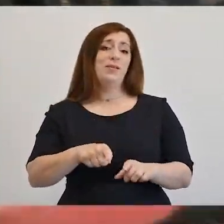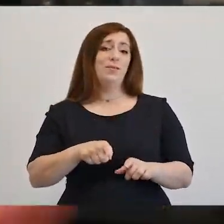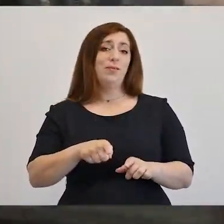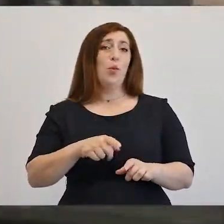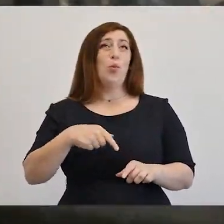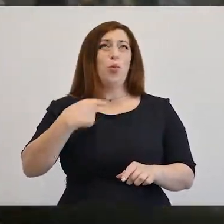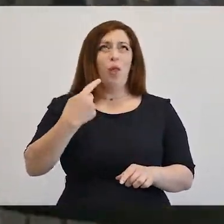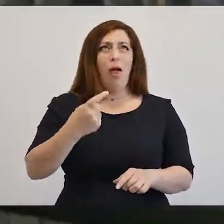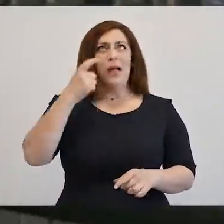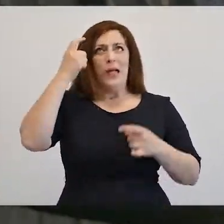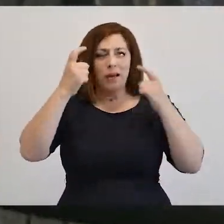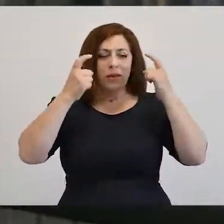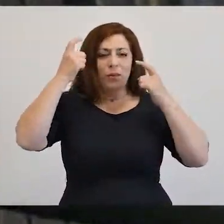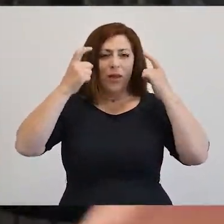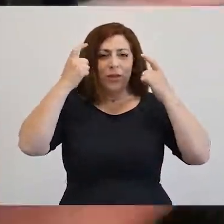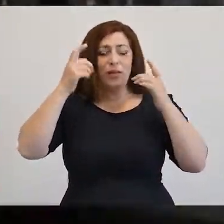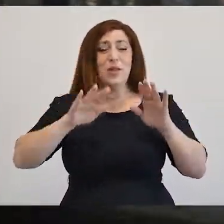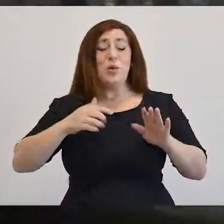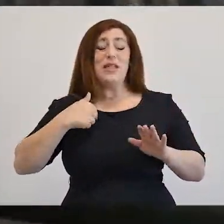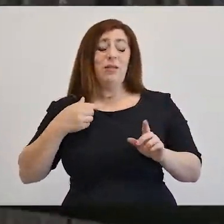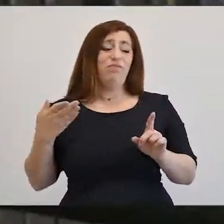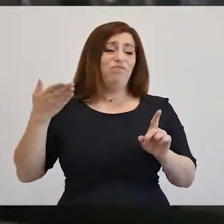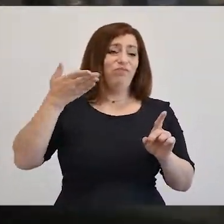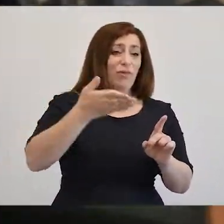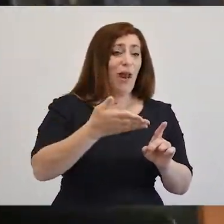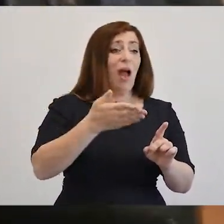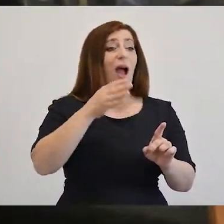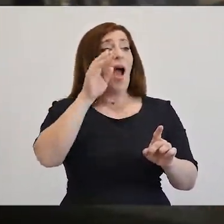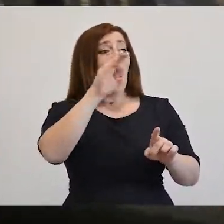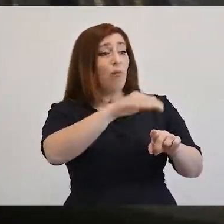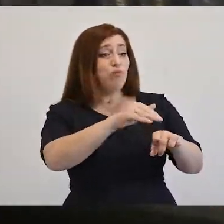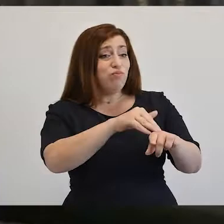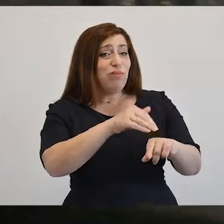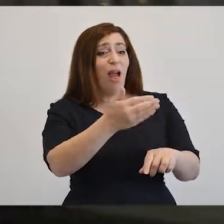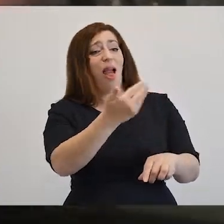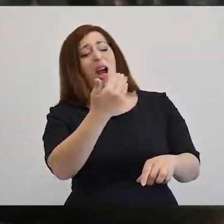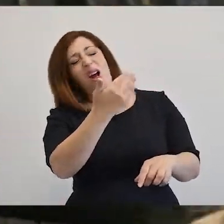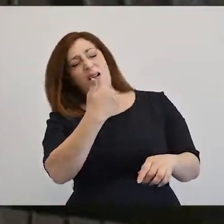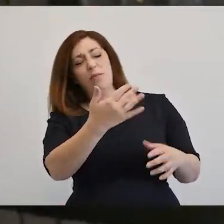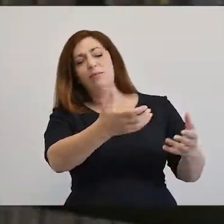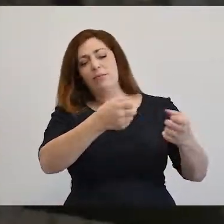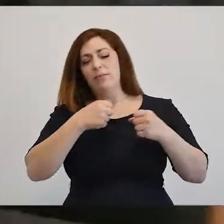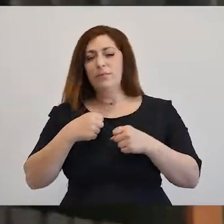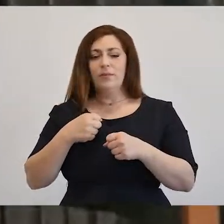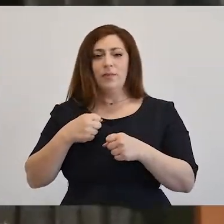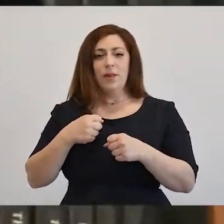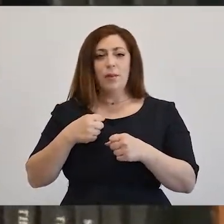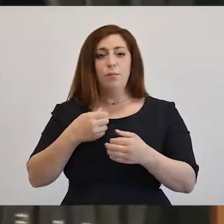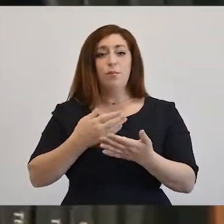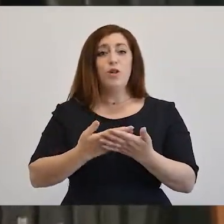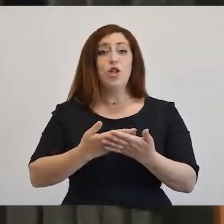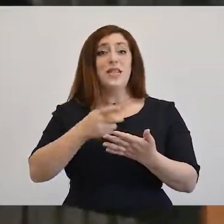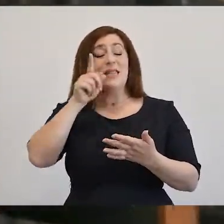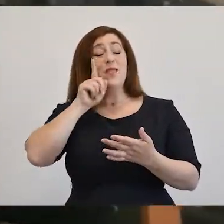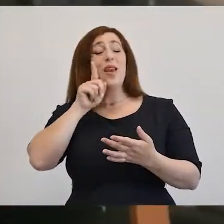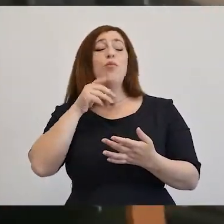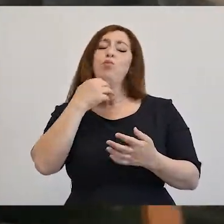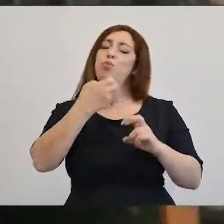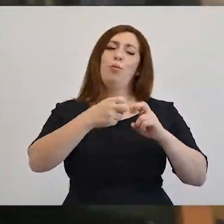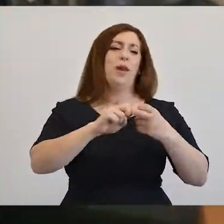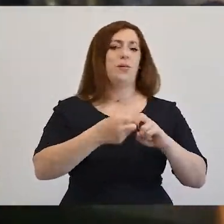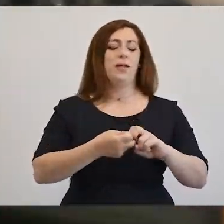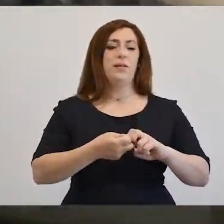istrina kieku mort u mqarra għamilta bir-ruħi nafa u qed tilha warajt ejja u ġbitta lil hinn minnu kemm